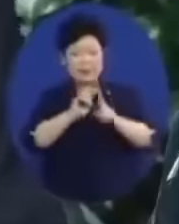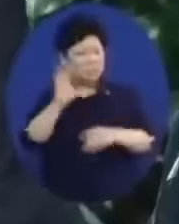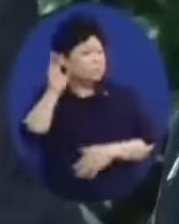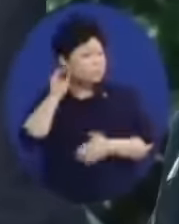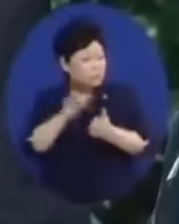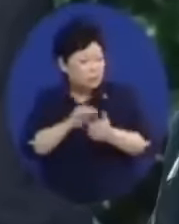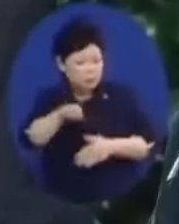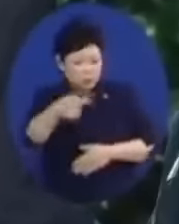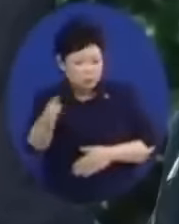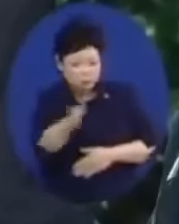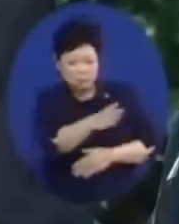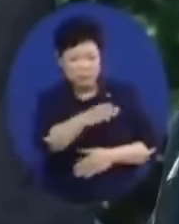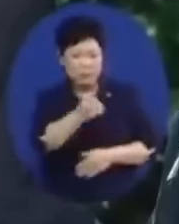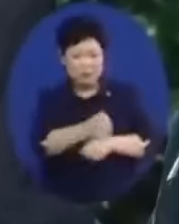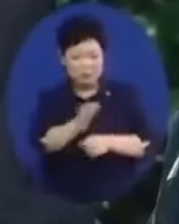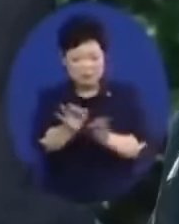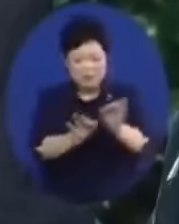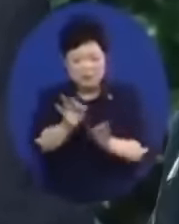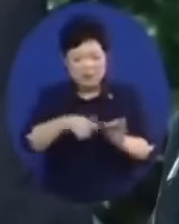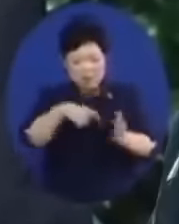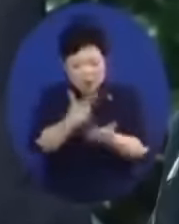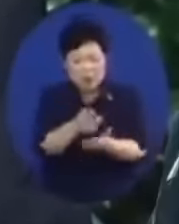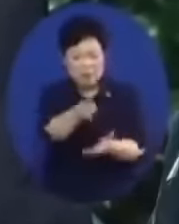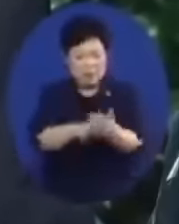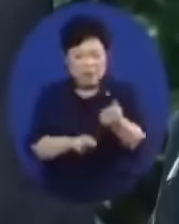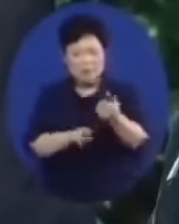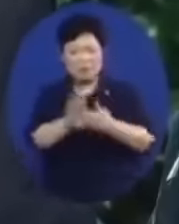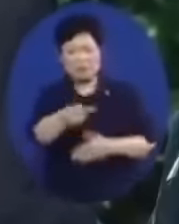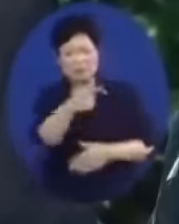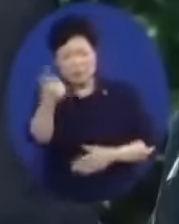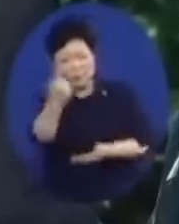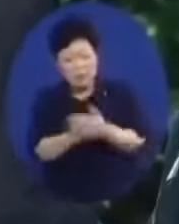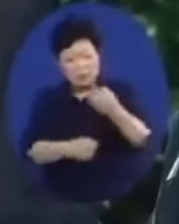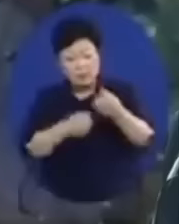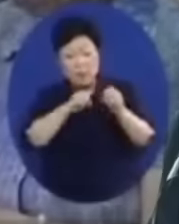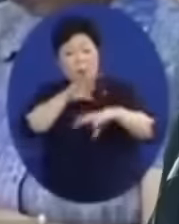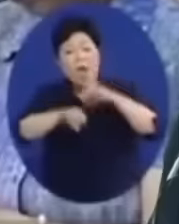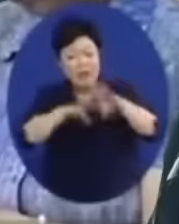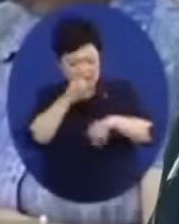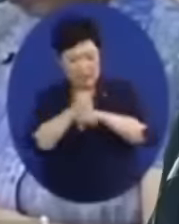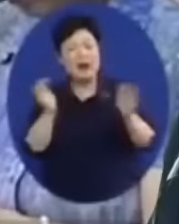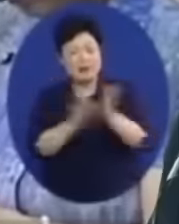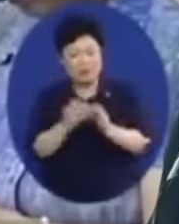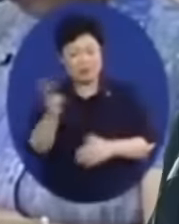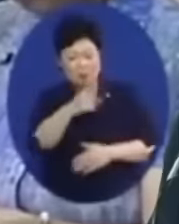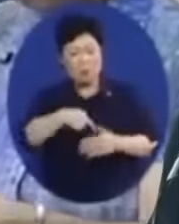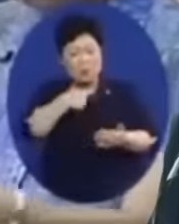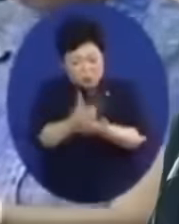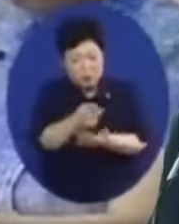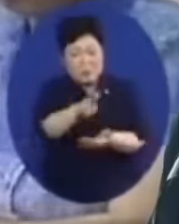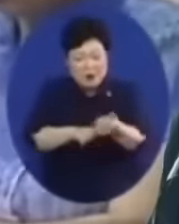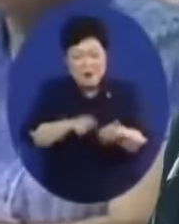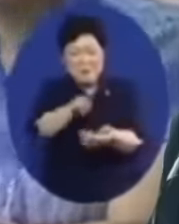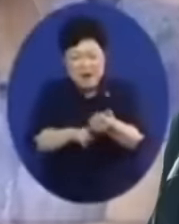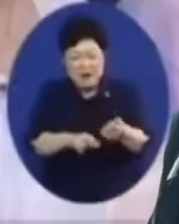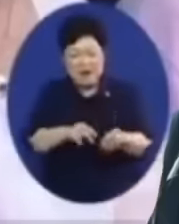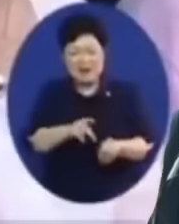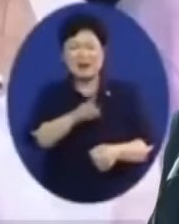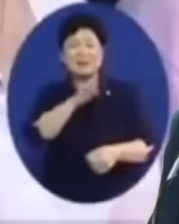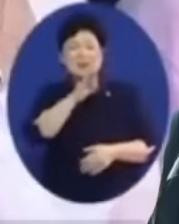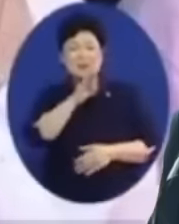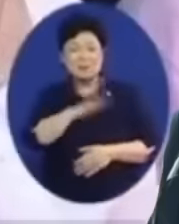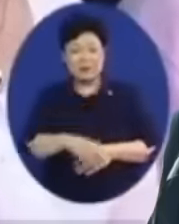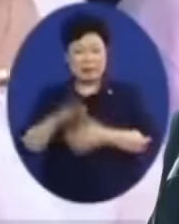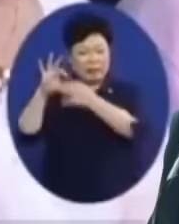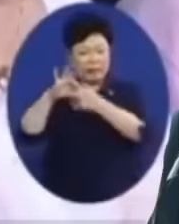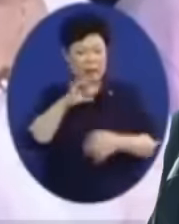그 다음부터 나가서 아닌 게 아니라 속여서 팔고 난 다음 저녁에 와서는 회개 기도를 하고 또 속여서 팔고 얼마 안 하니까